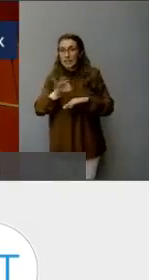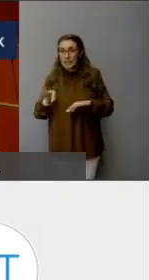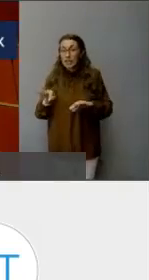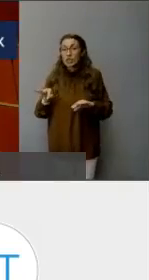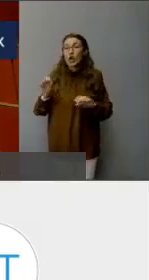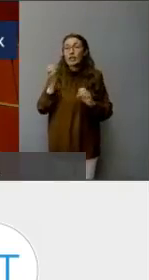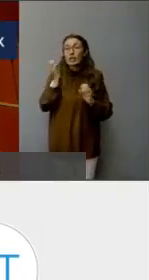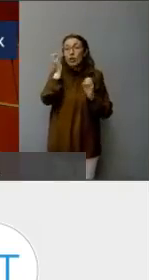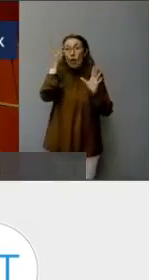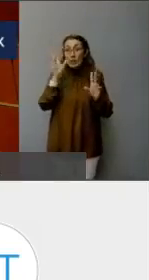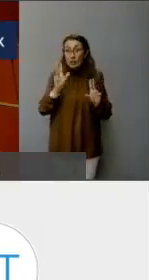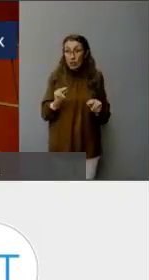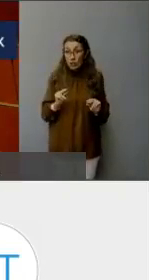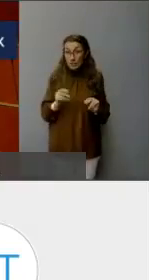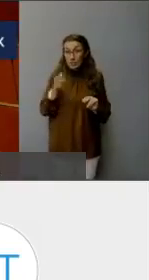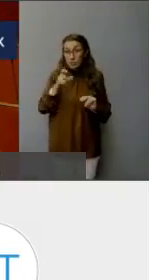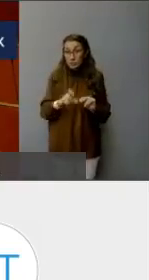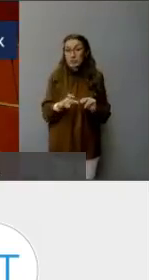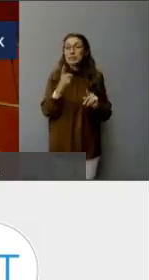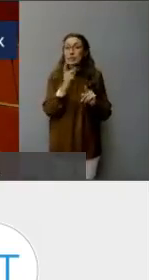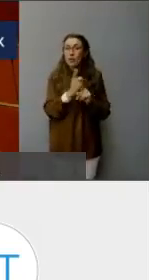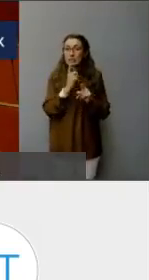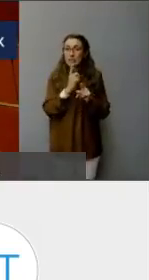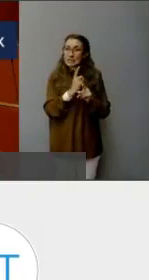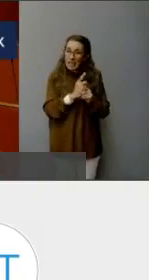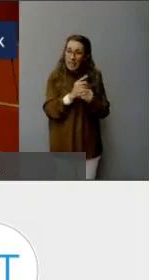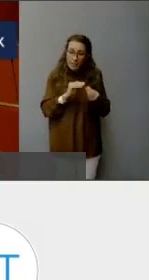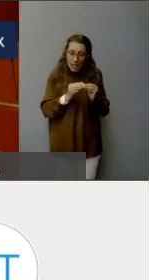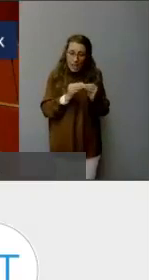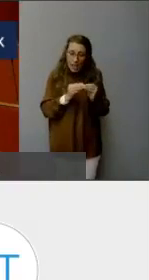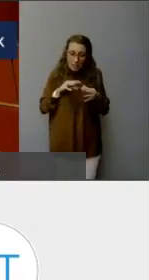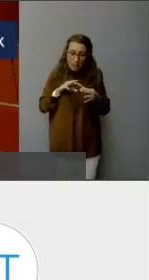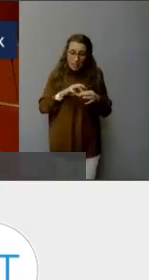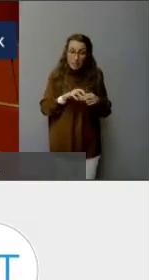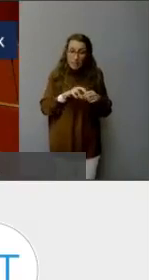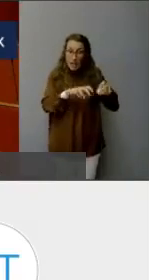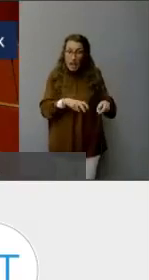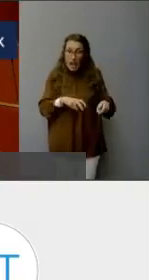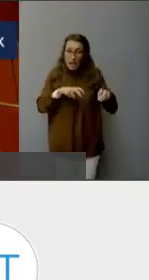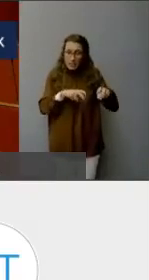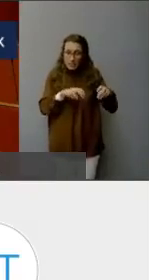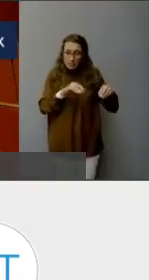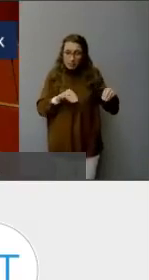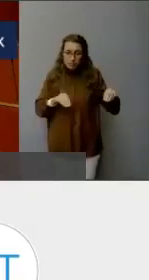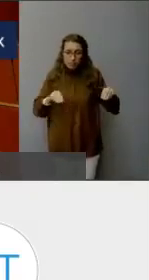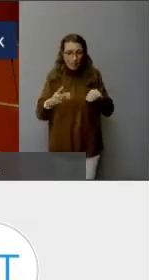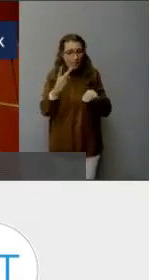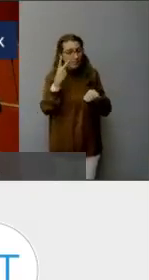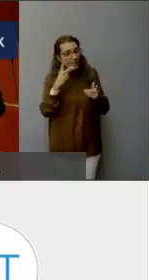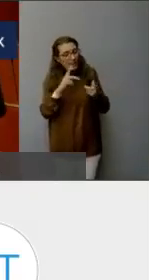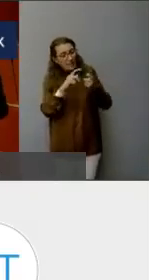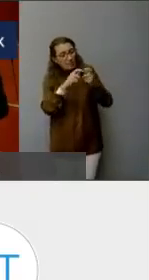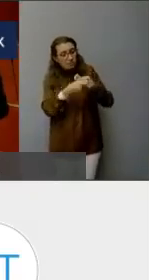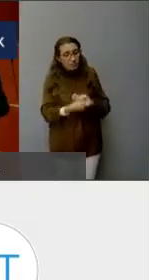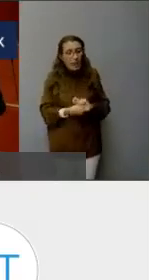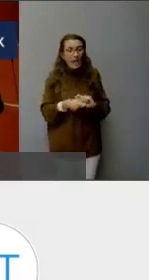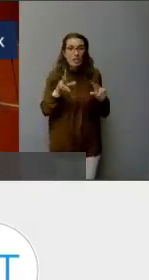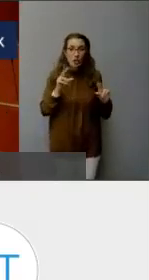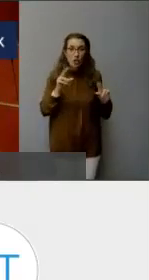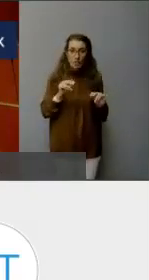in chiave contemporanea di elementi legati alla tradizione agricola un po di paura cioè ma non tanto perché siamo contrari